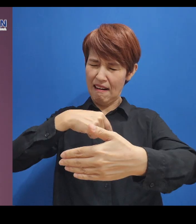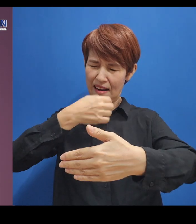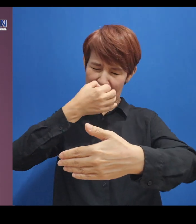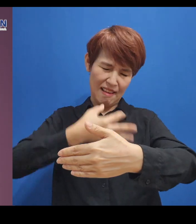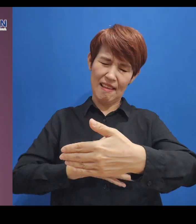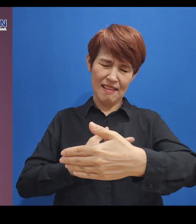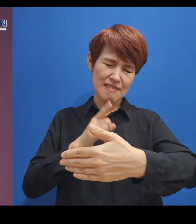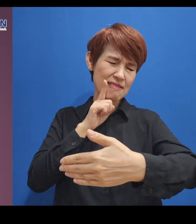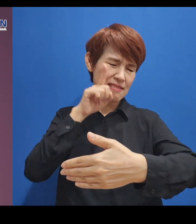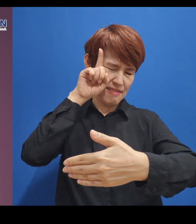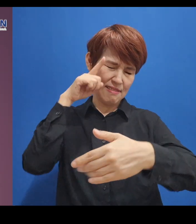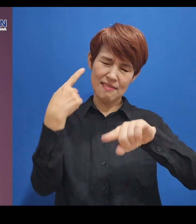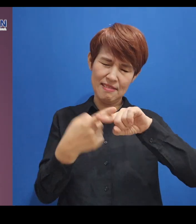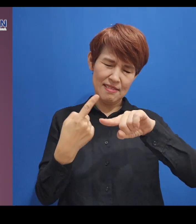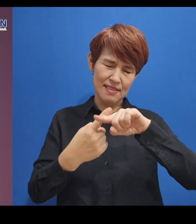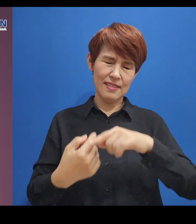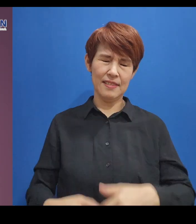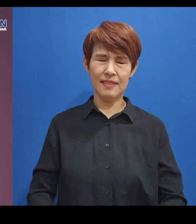같습니다.